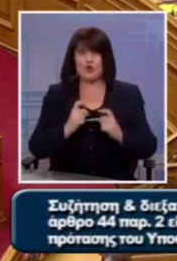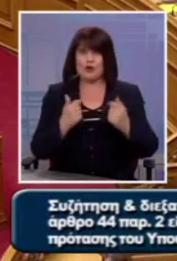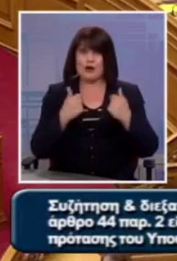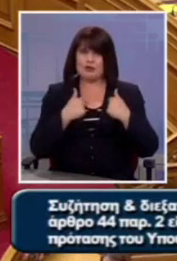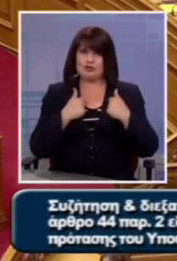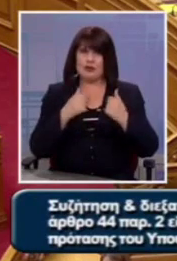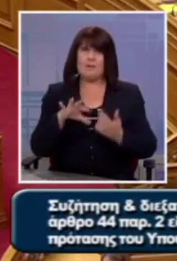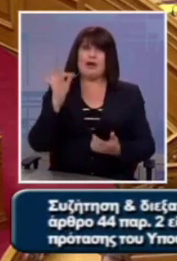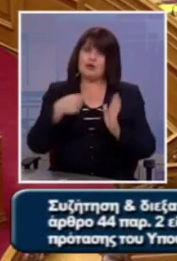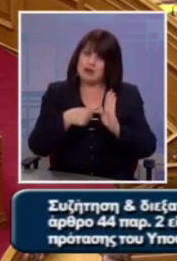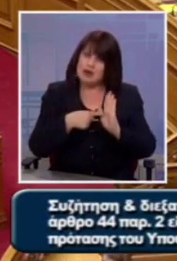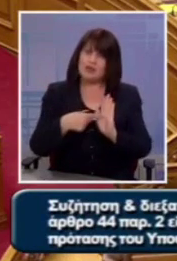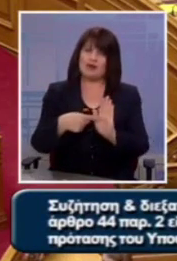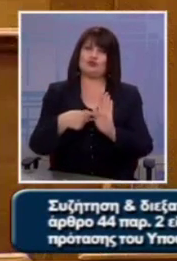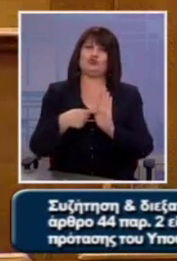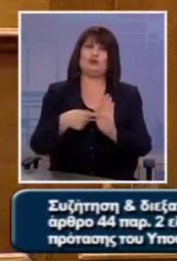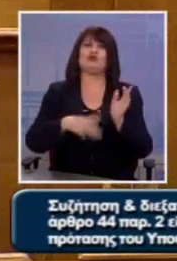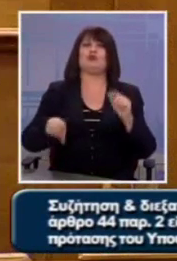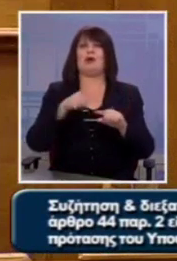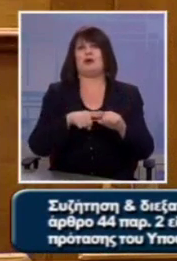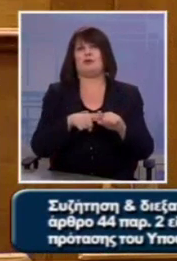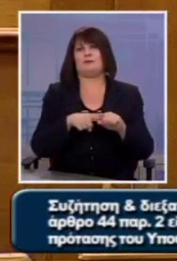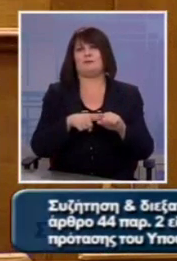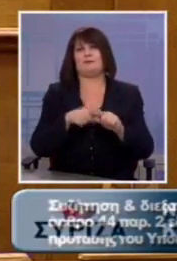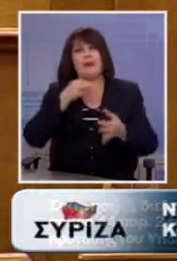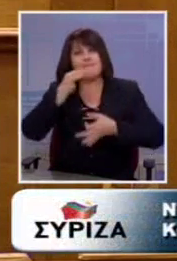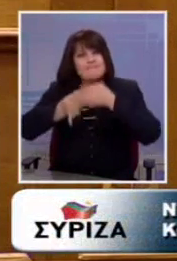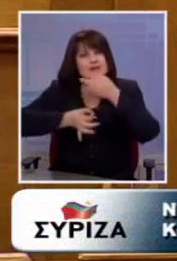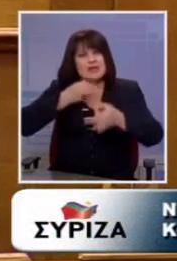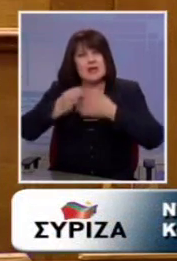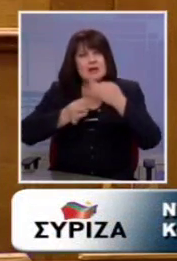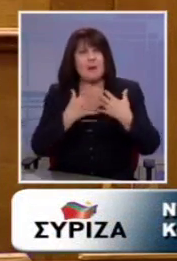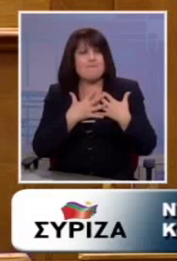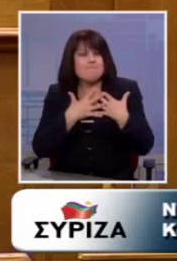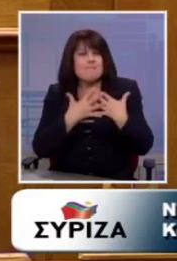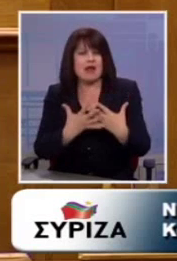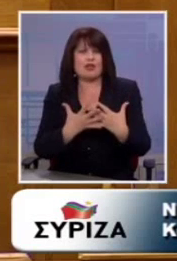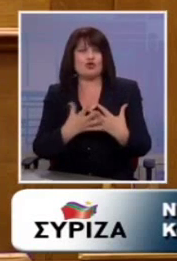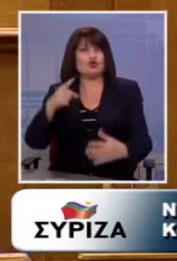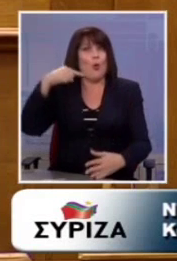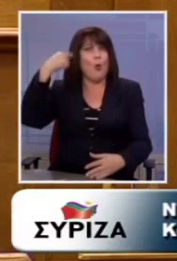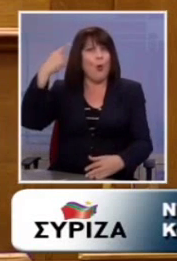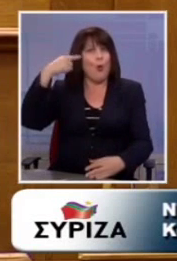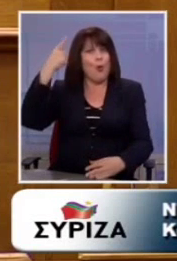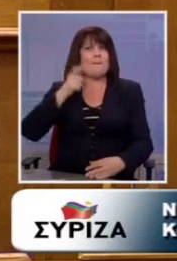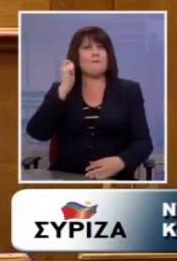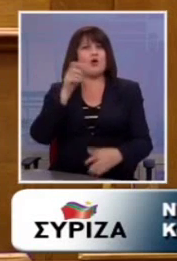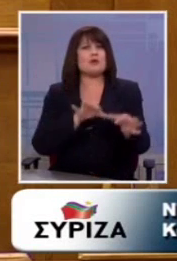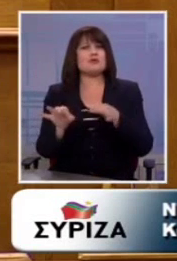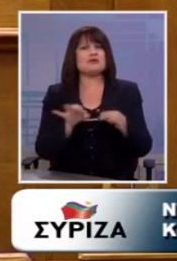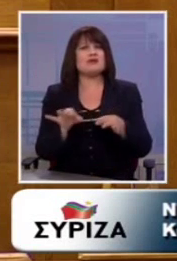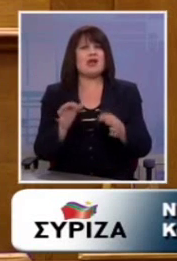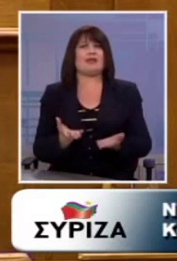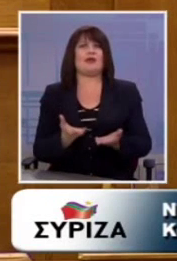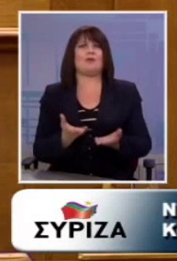αυτή την επιλογή να την παρουσιάσουμε στον ελληνικό λαό. Με επιχειρήματα, με πάθος, με όραμα, με πολιτικό σχέδιο.